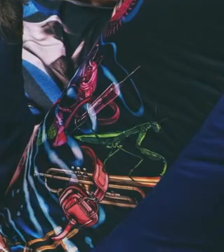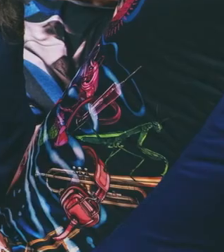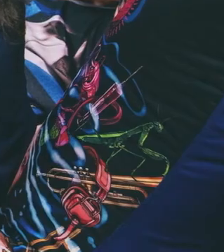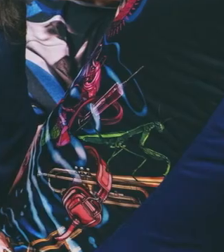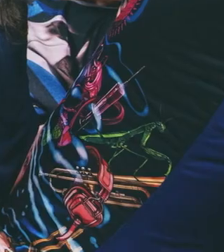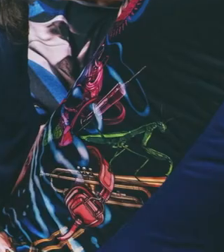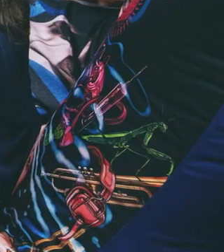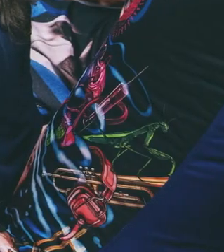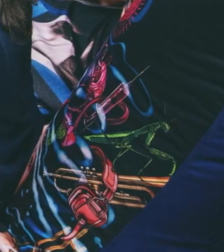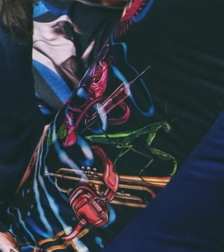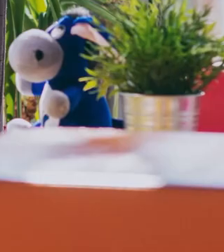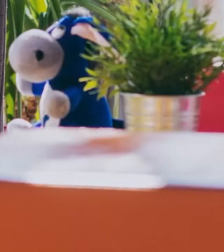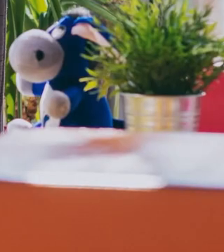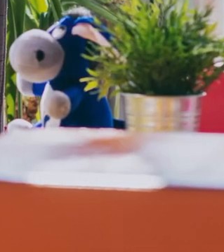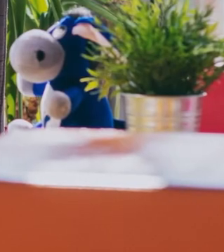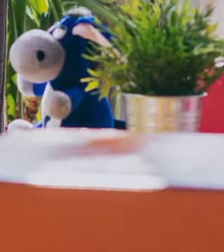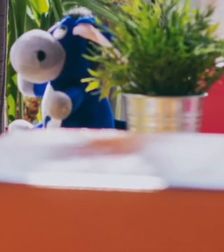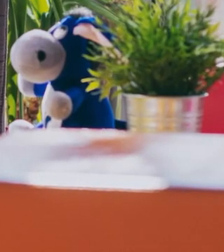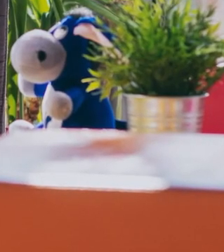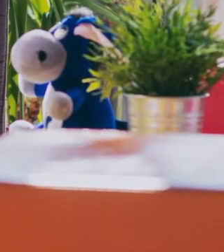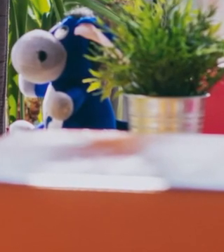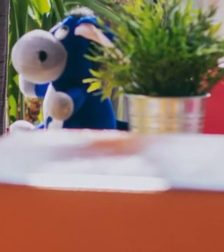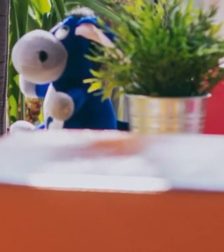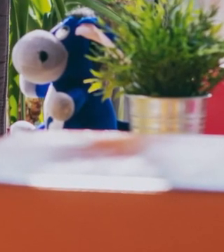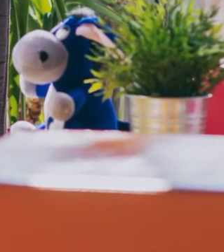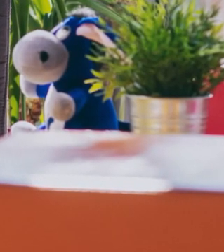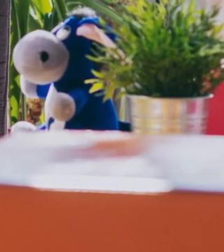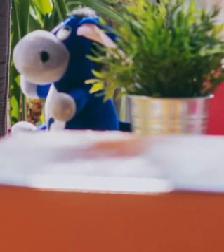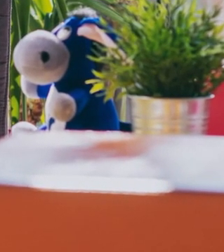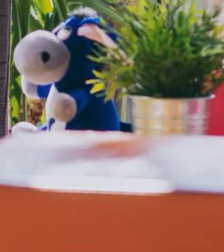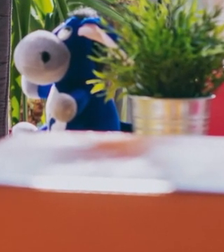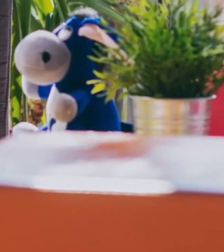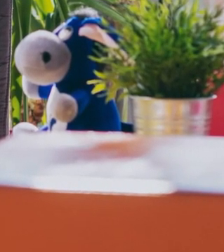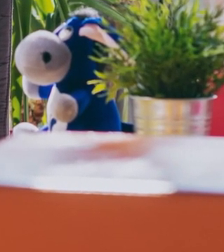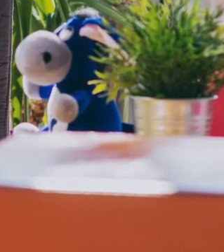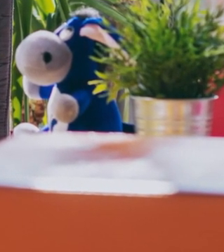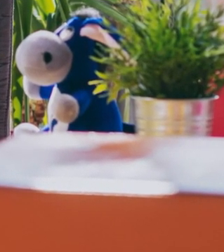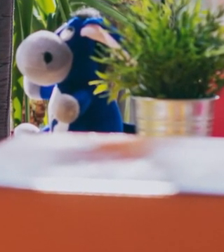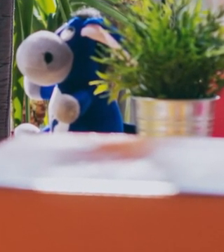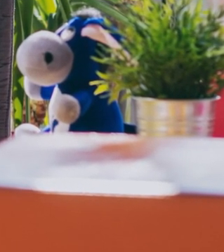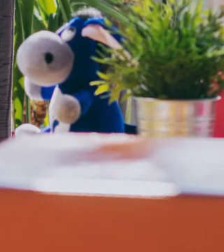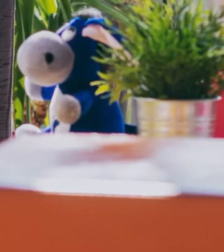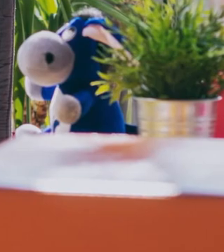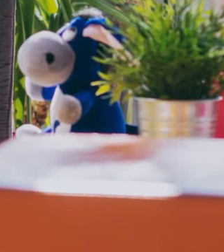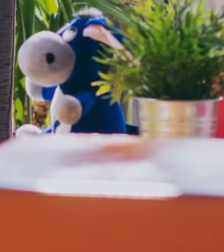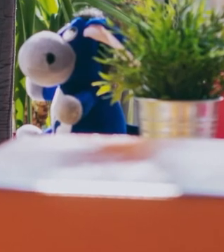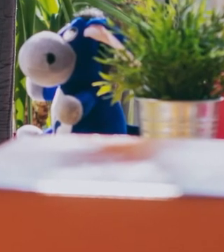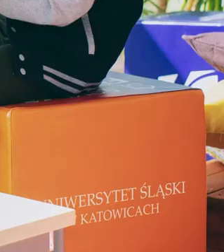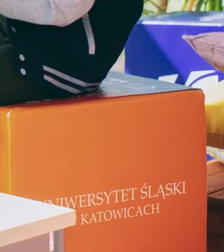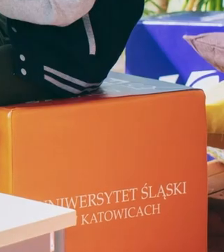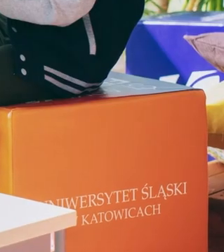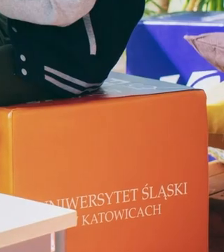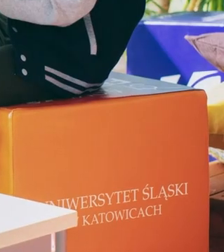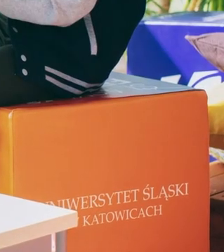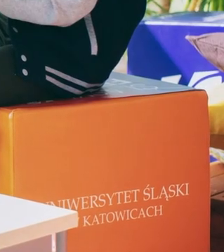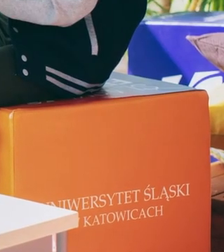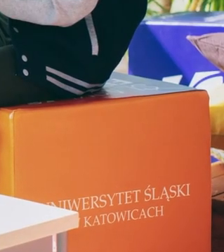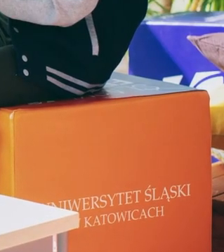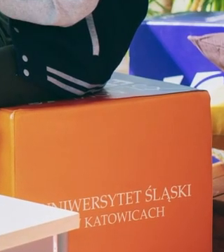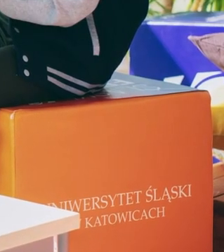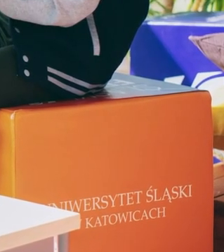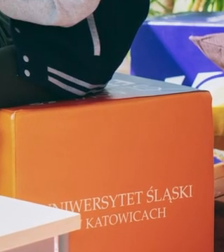Uniwersytetu Śląskiego, który ma swoje dyżury w Centrum Obsługi Studentów. Dzięki takiemu spotkaniu możemy otrzymać darmowe